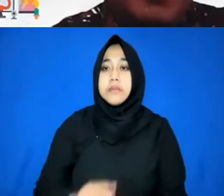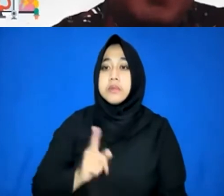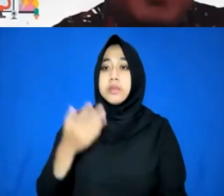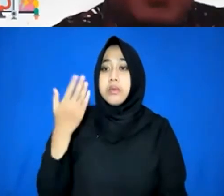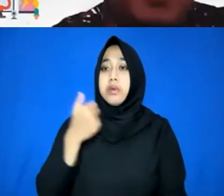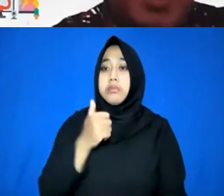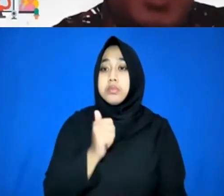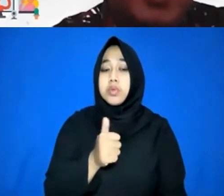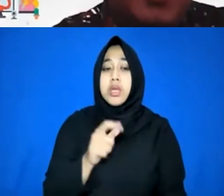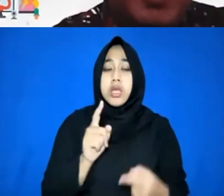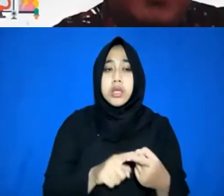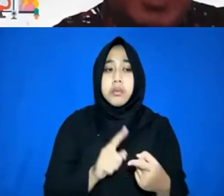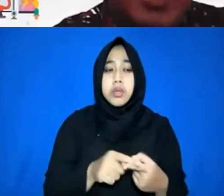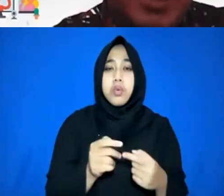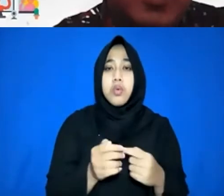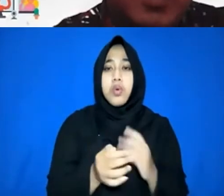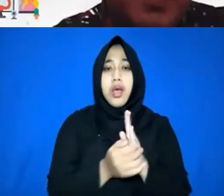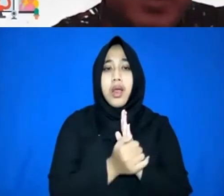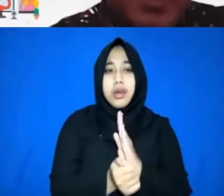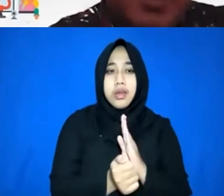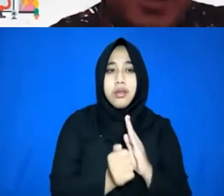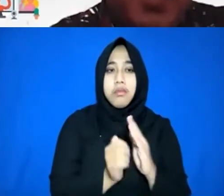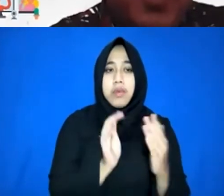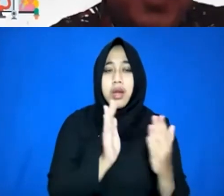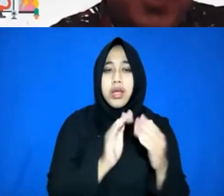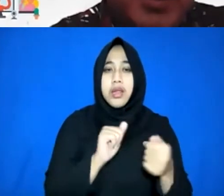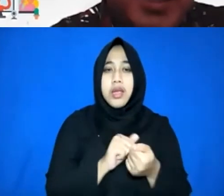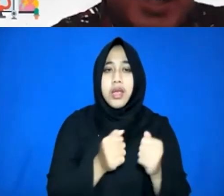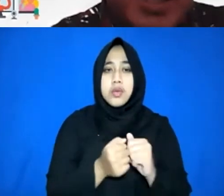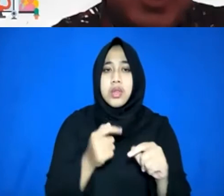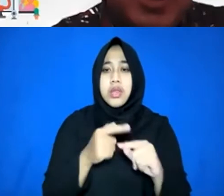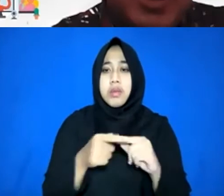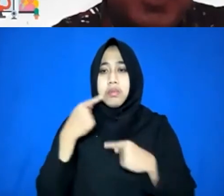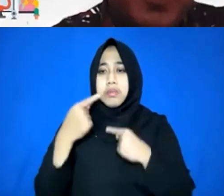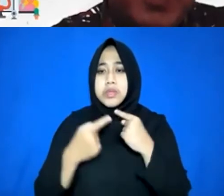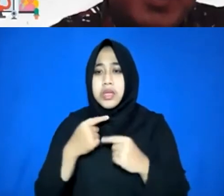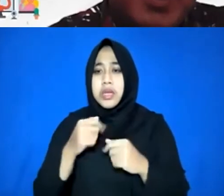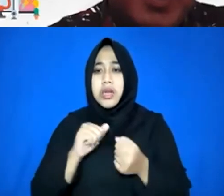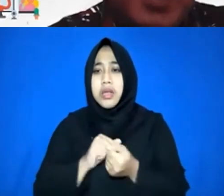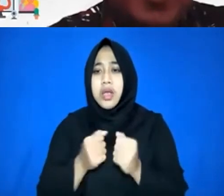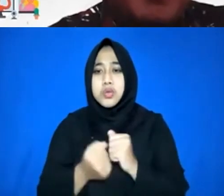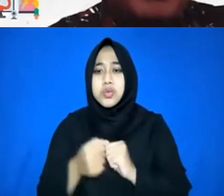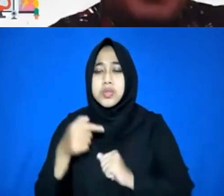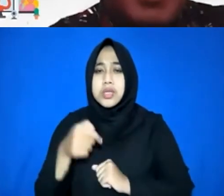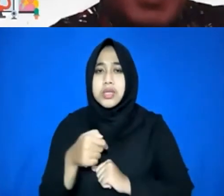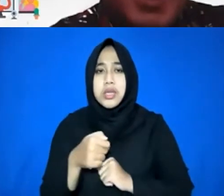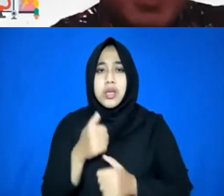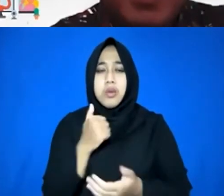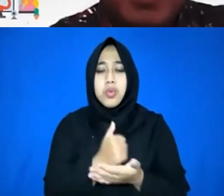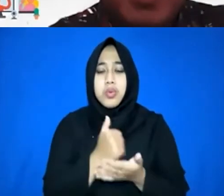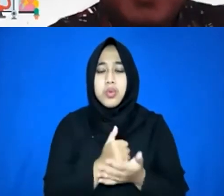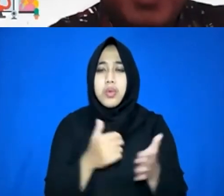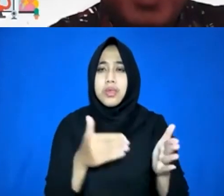betul, teman-teman itu memang ahli untuk menangani kasus. Tapi untuk menceritakan kasus itu memang menjadi